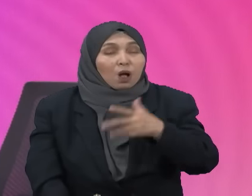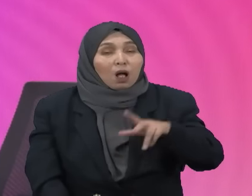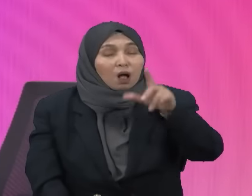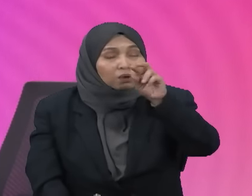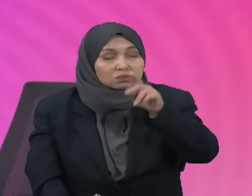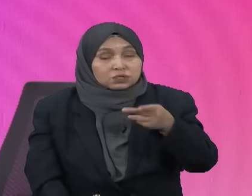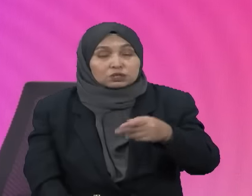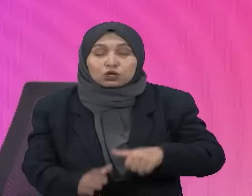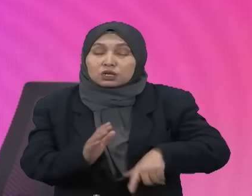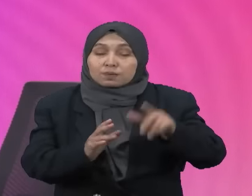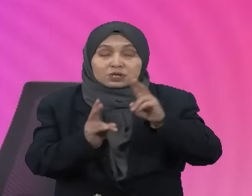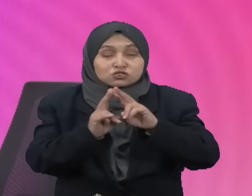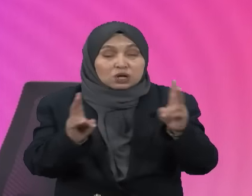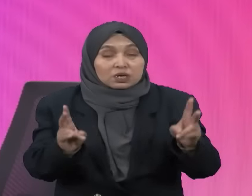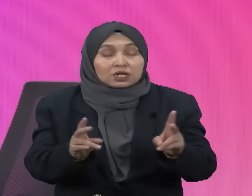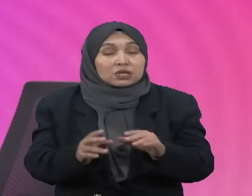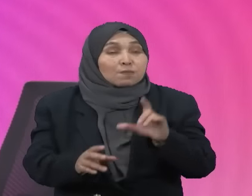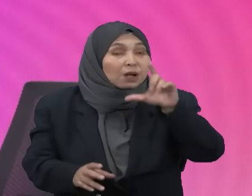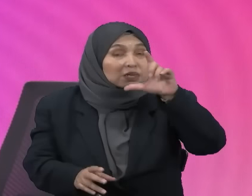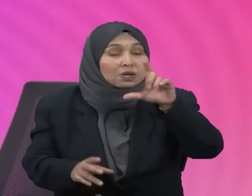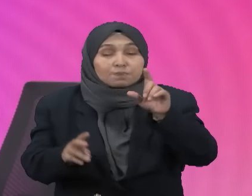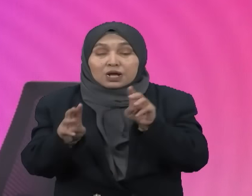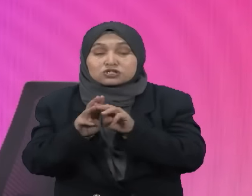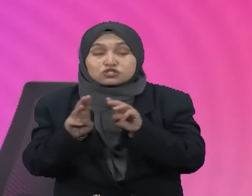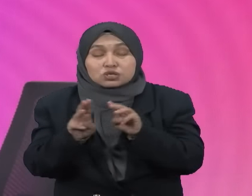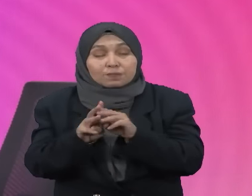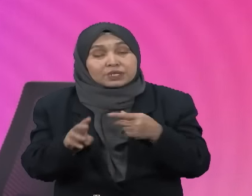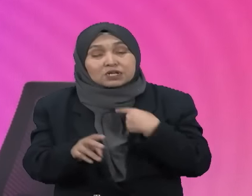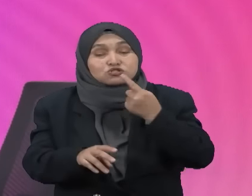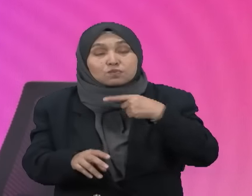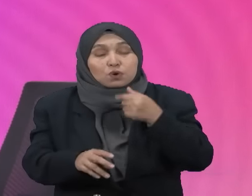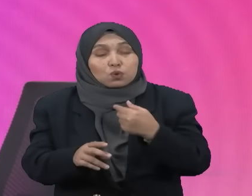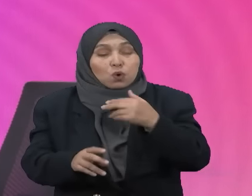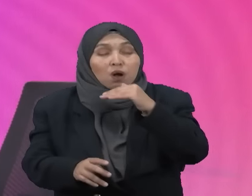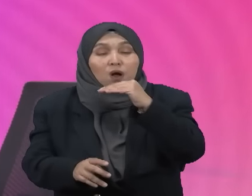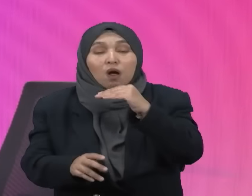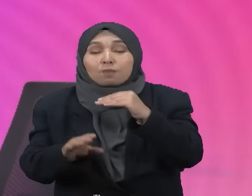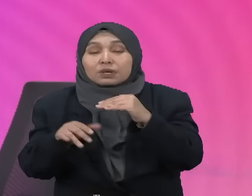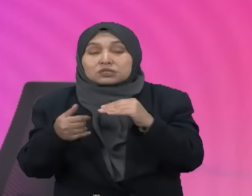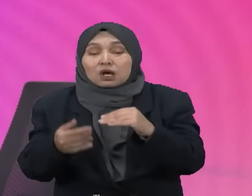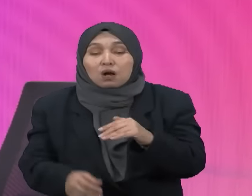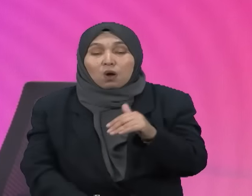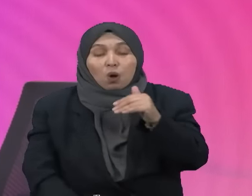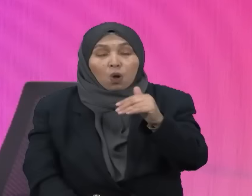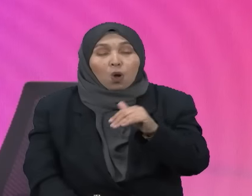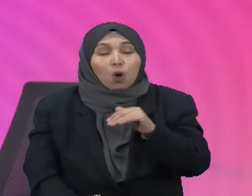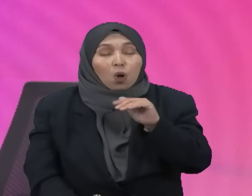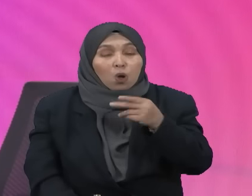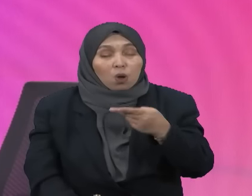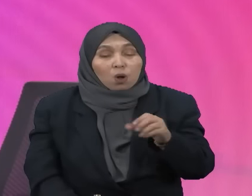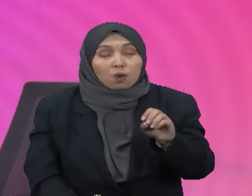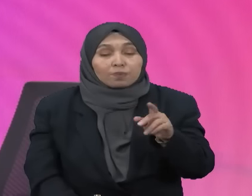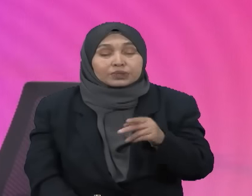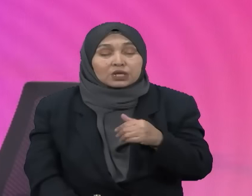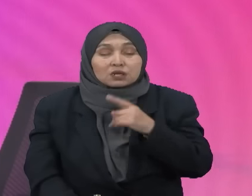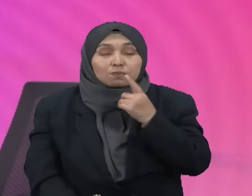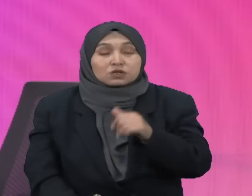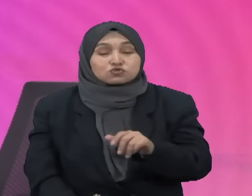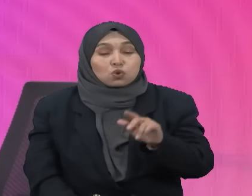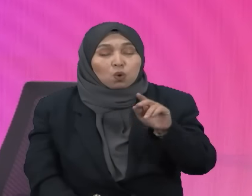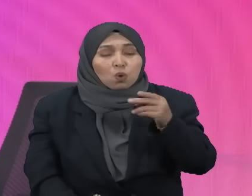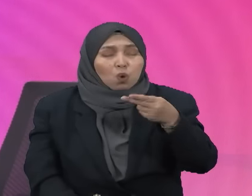Tu terlebih sangatlah tu. Tebalnya macam kita sebut huruf kha macam mana? Cuba sebut kha. Kita bukan sebut